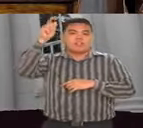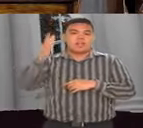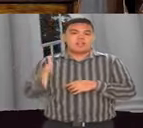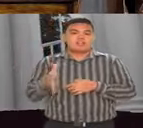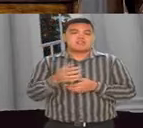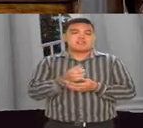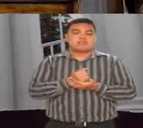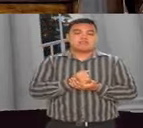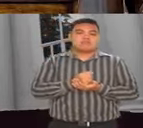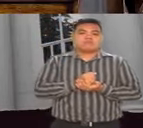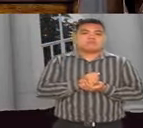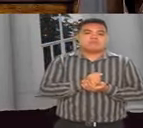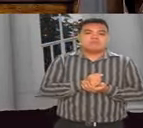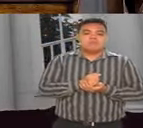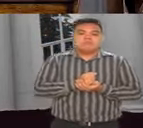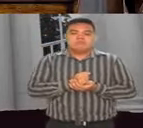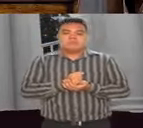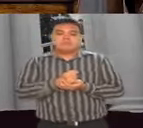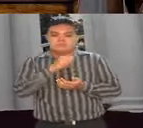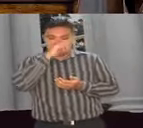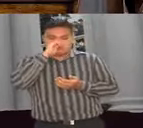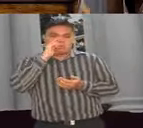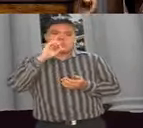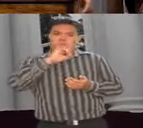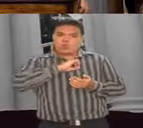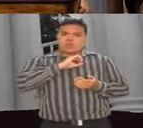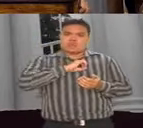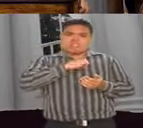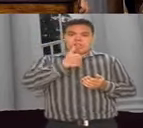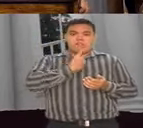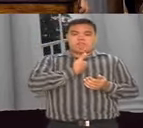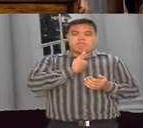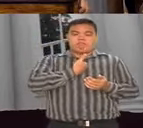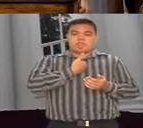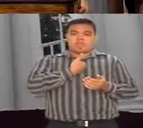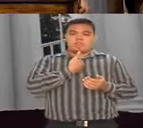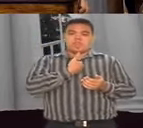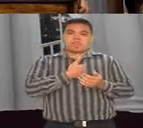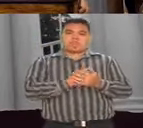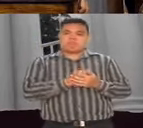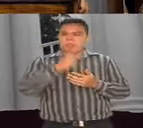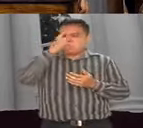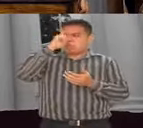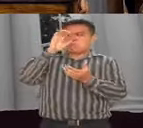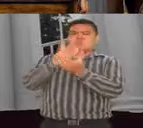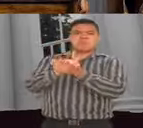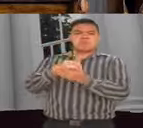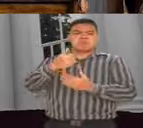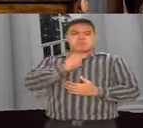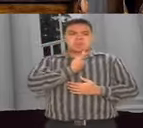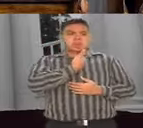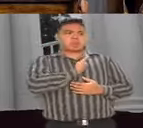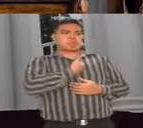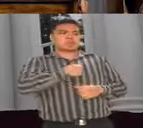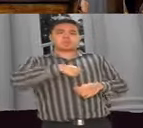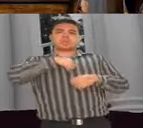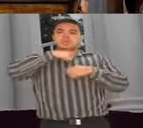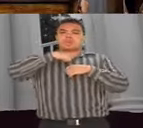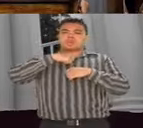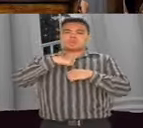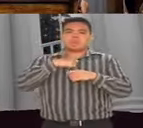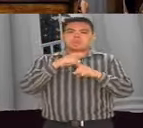Your persona can be an idol. Believe kay ka sa imong